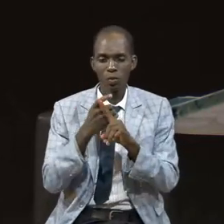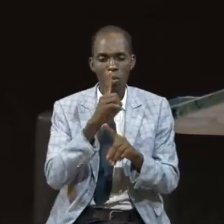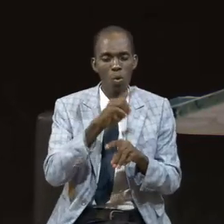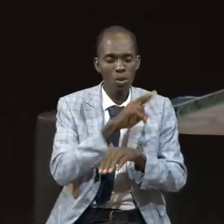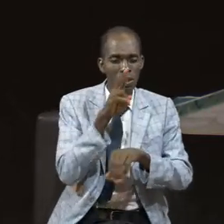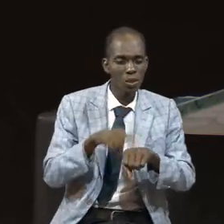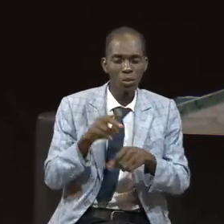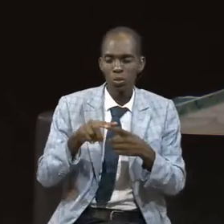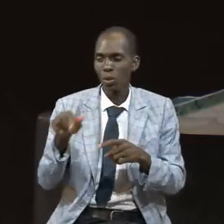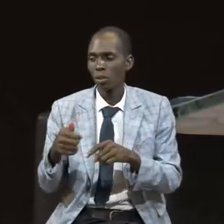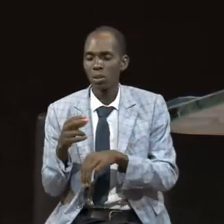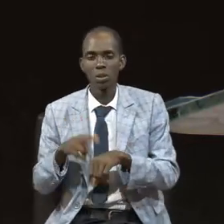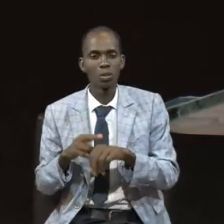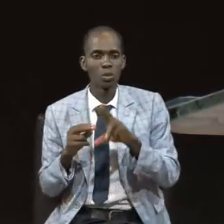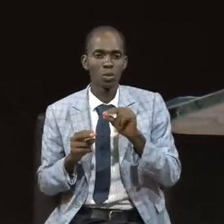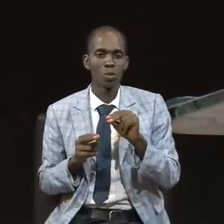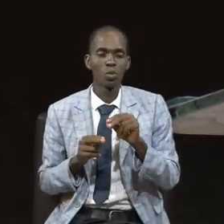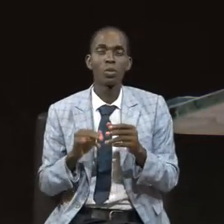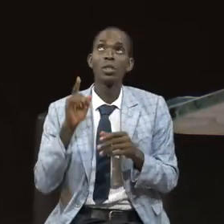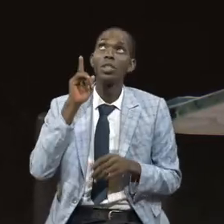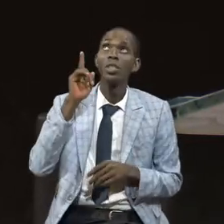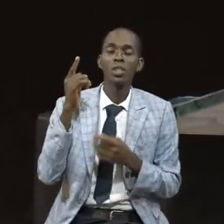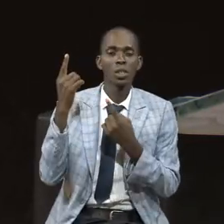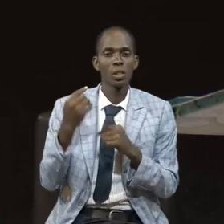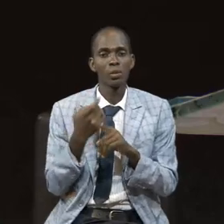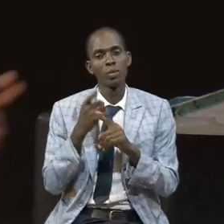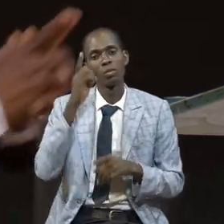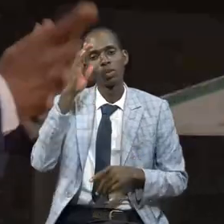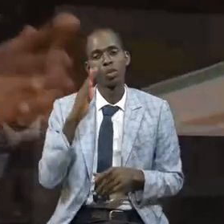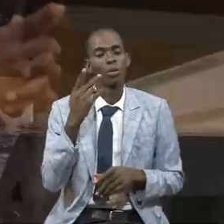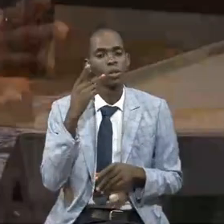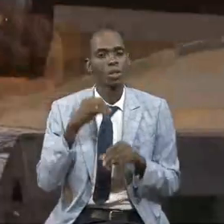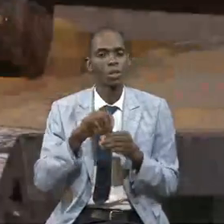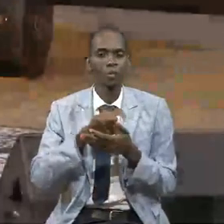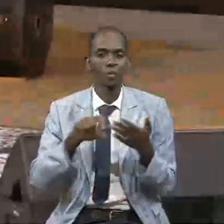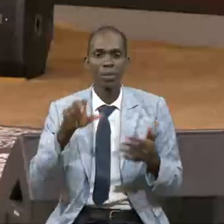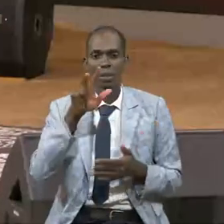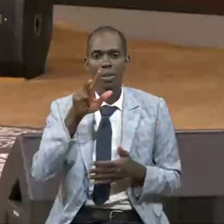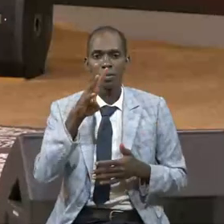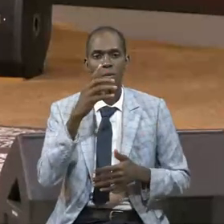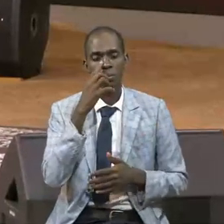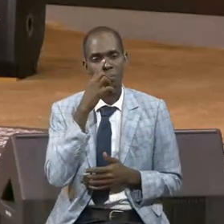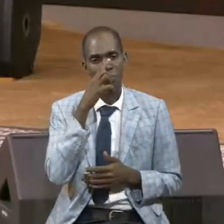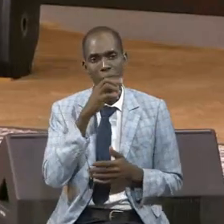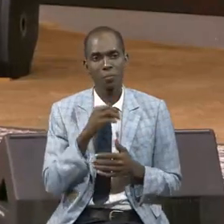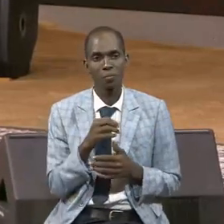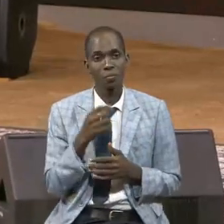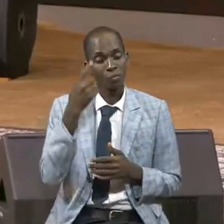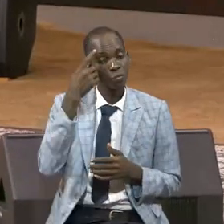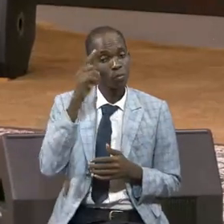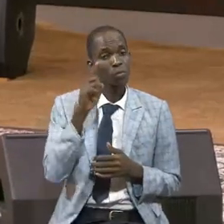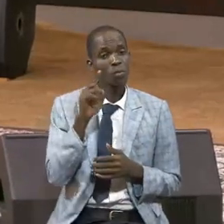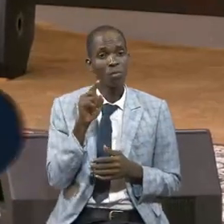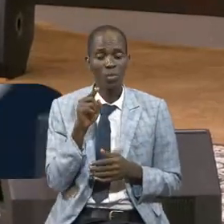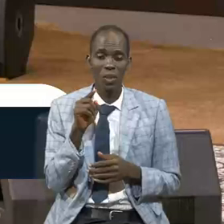à une autre assemblée. Cela vient de Dieu. Voilà le verset 34. 34 dit, «